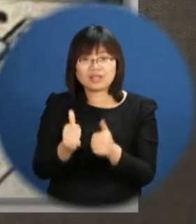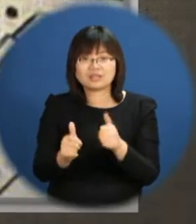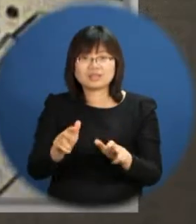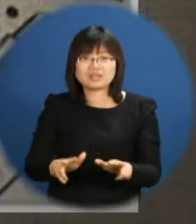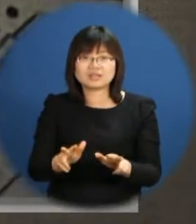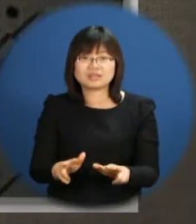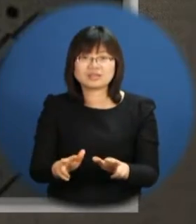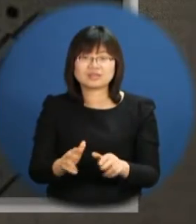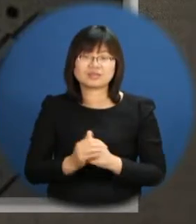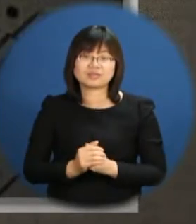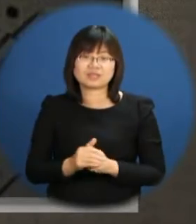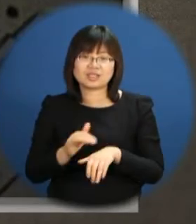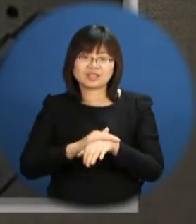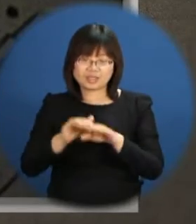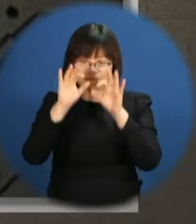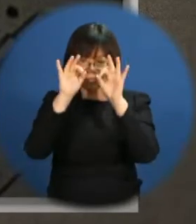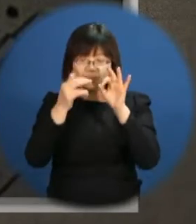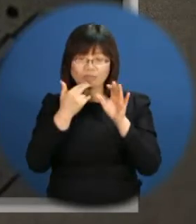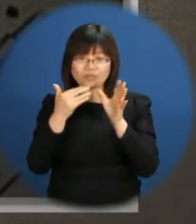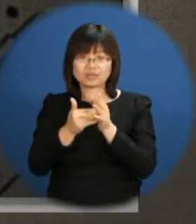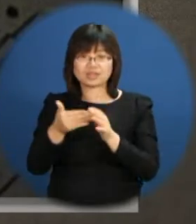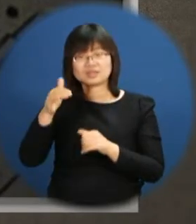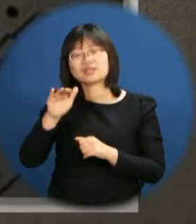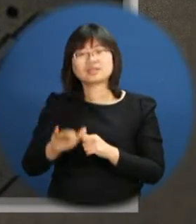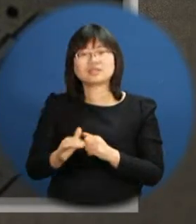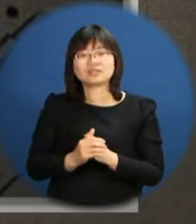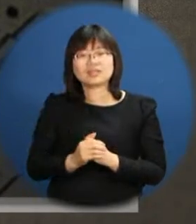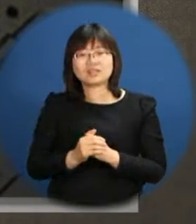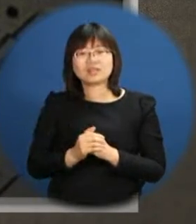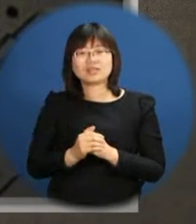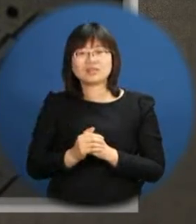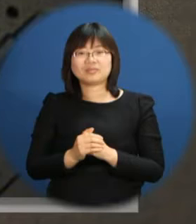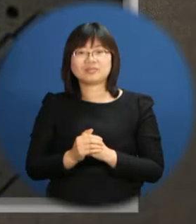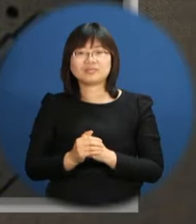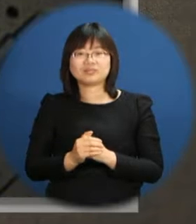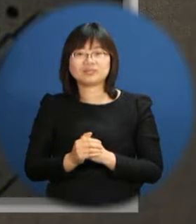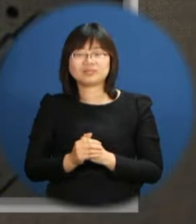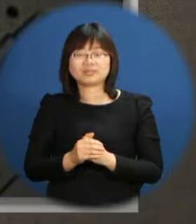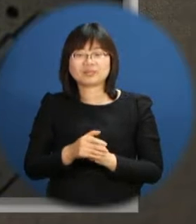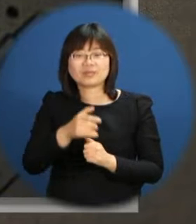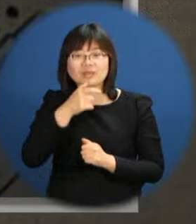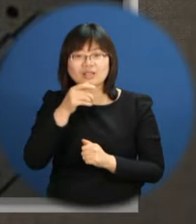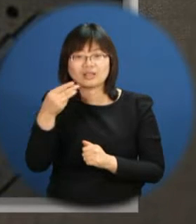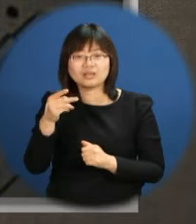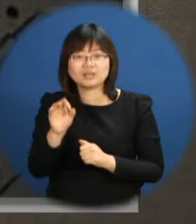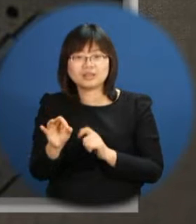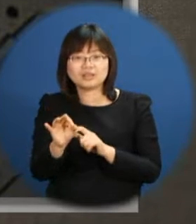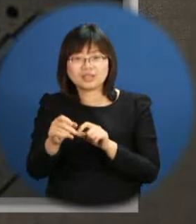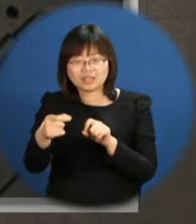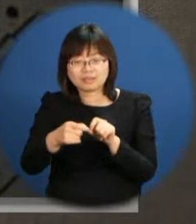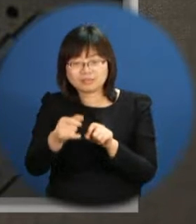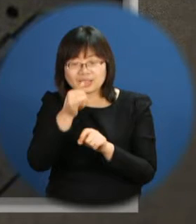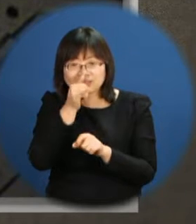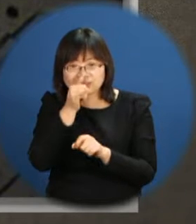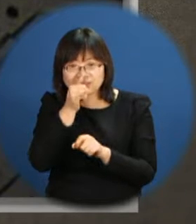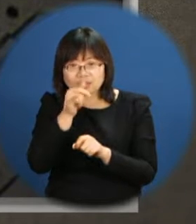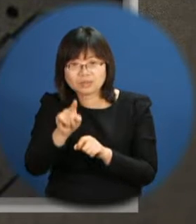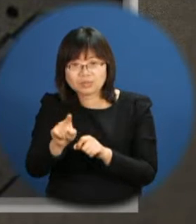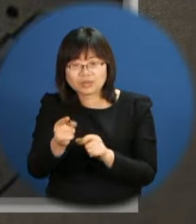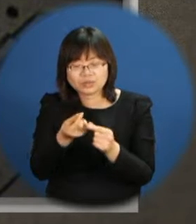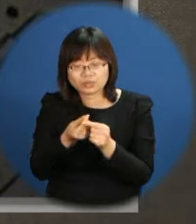지금 여기 이제 잘 보이지 않겠지만 걷고 그 요통 불통 바로 앞에 나온 그